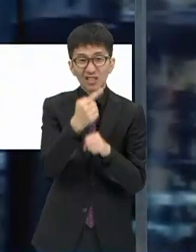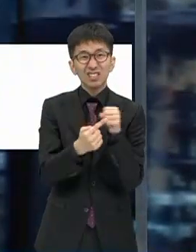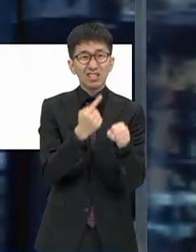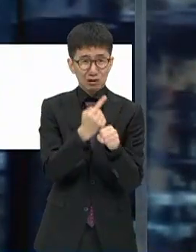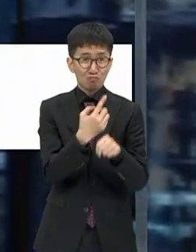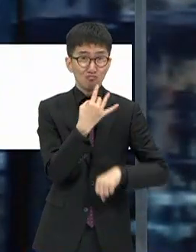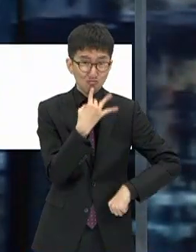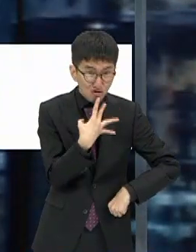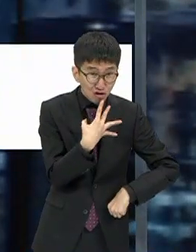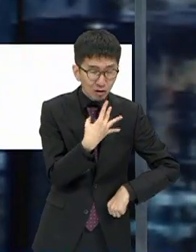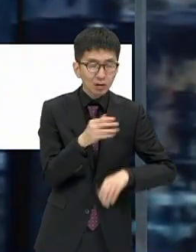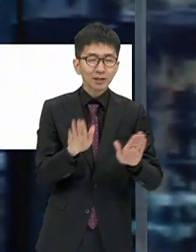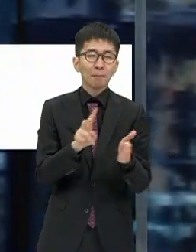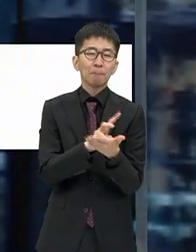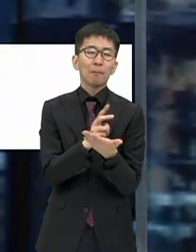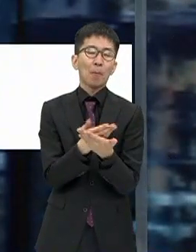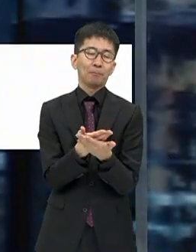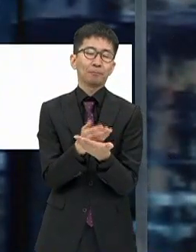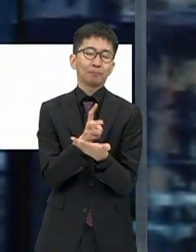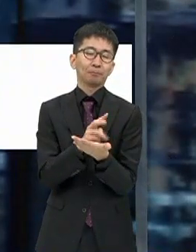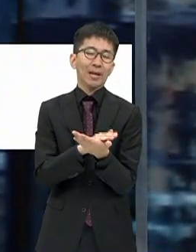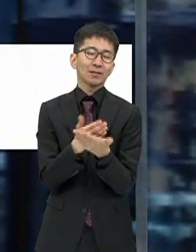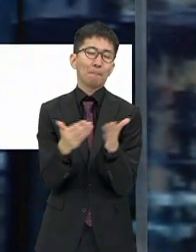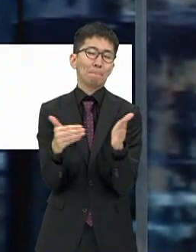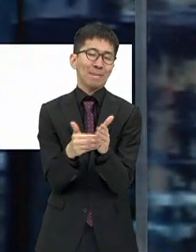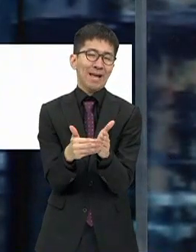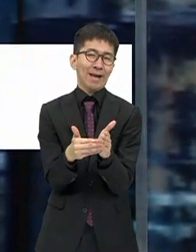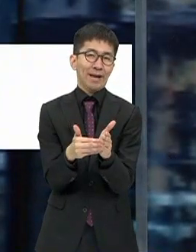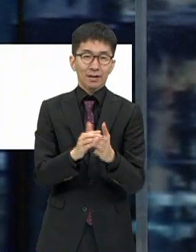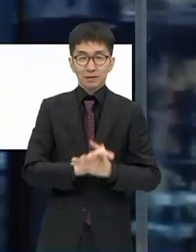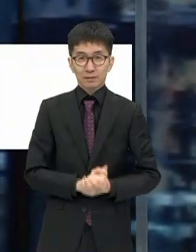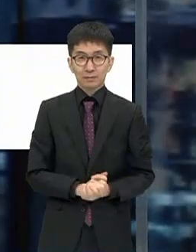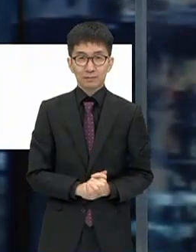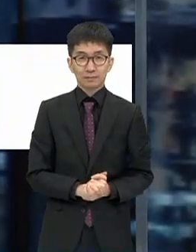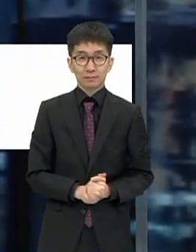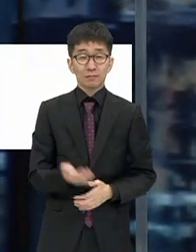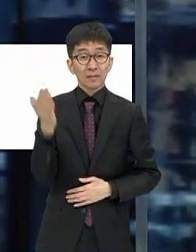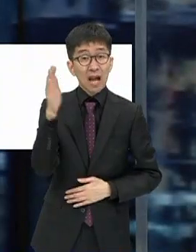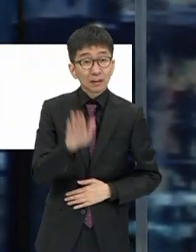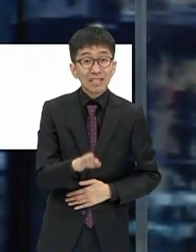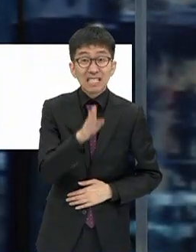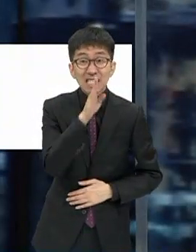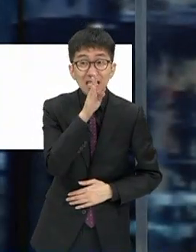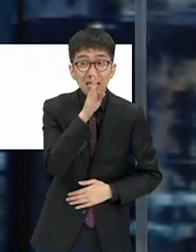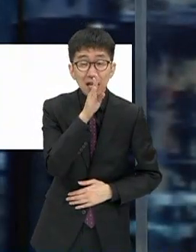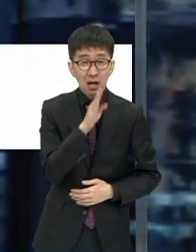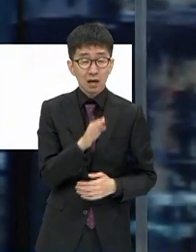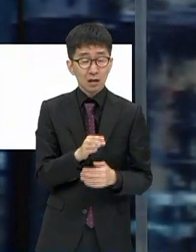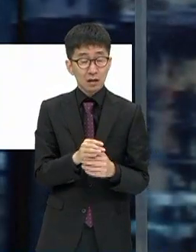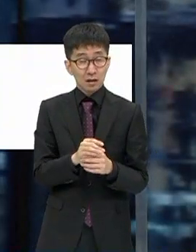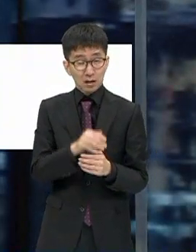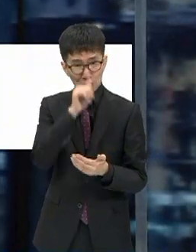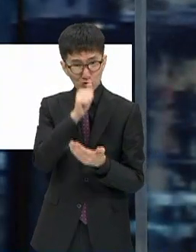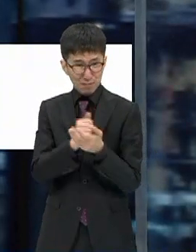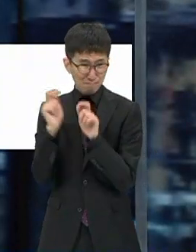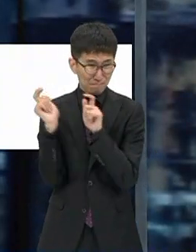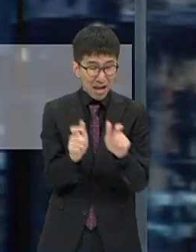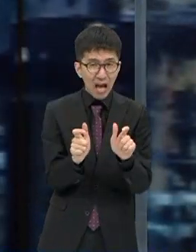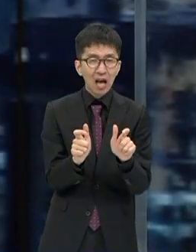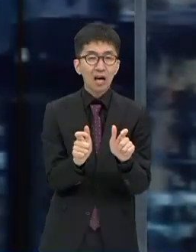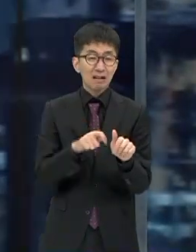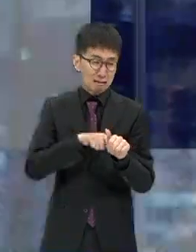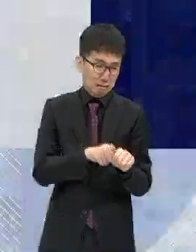수 있었던 것과는 달리 참 강화가 많이 된 건데요. 근데 실제로 중형을 판결받는 경우는